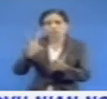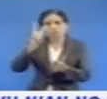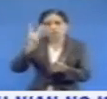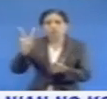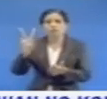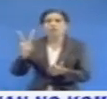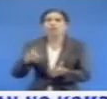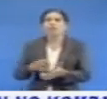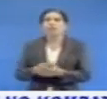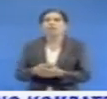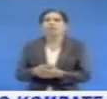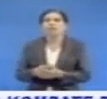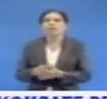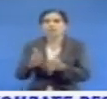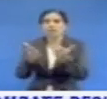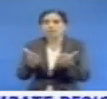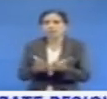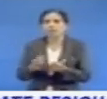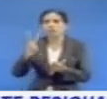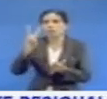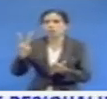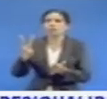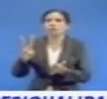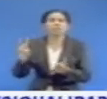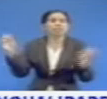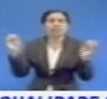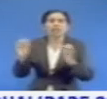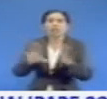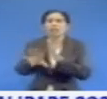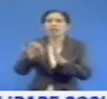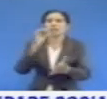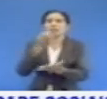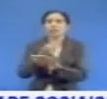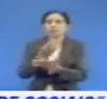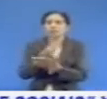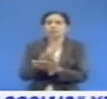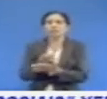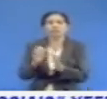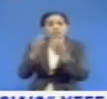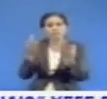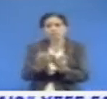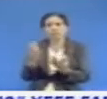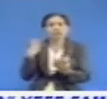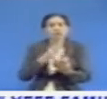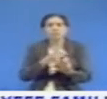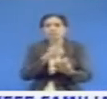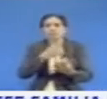ililhu. So aldeia rua ne deta maka ame laheta subsidi da agor kada umaka ini ami laheta to